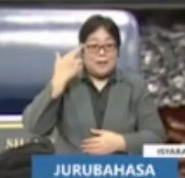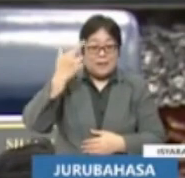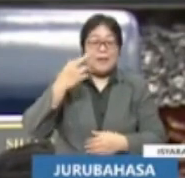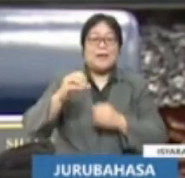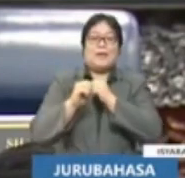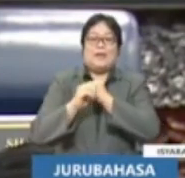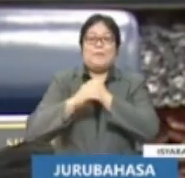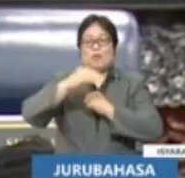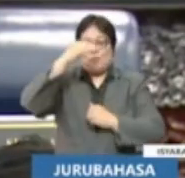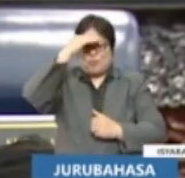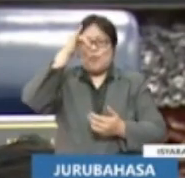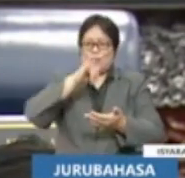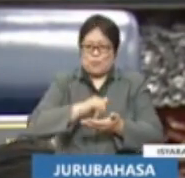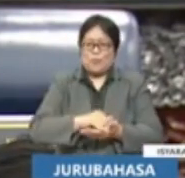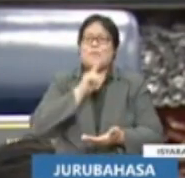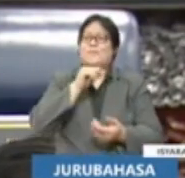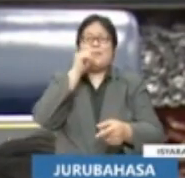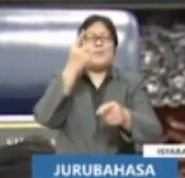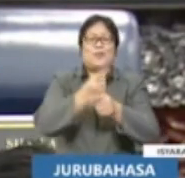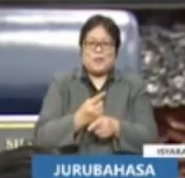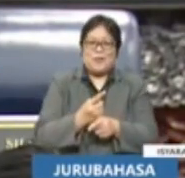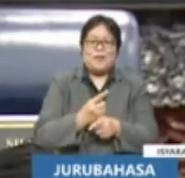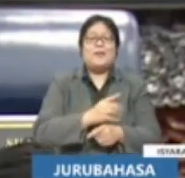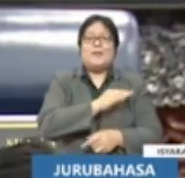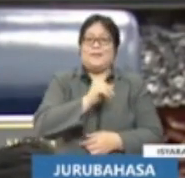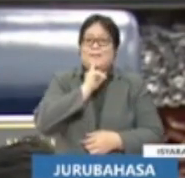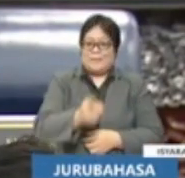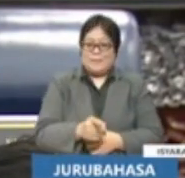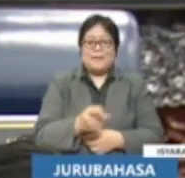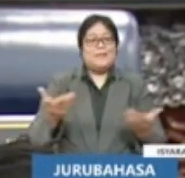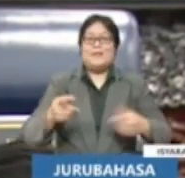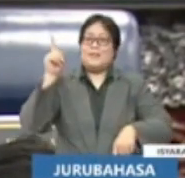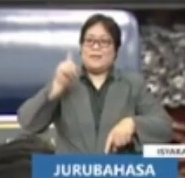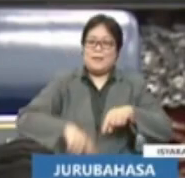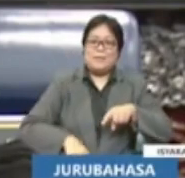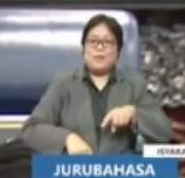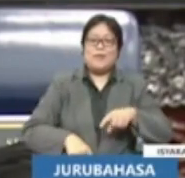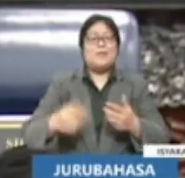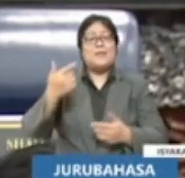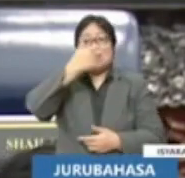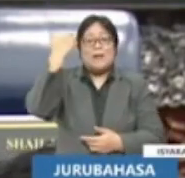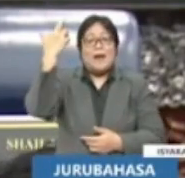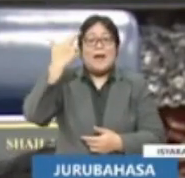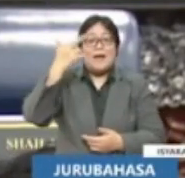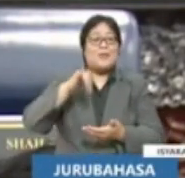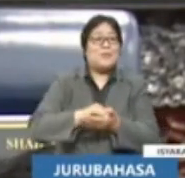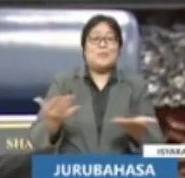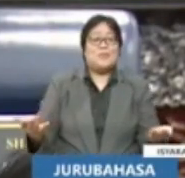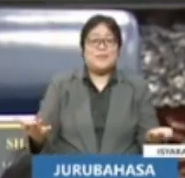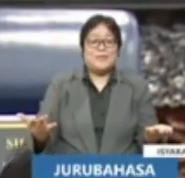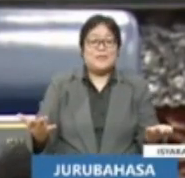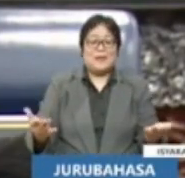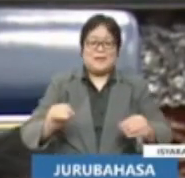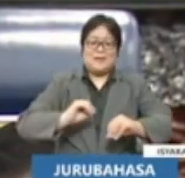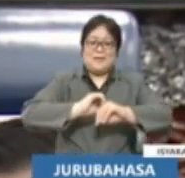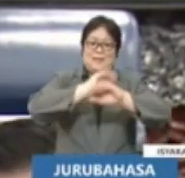beliau berkempen di Johor adalah tidak betul dan sepatutnya ia tidak dibenarkan sebab alasan tersebut